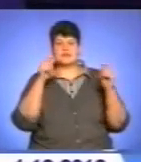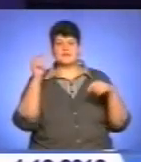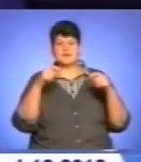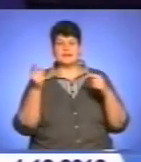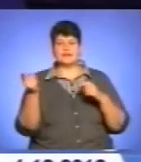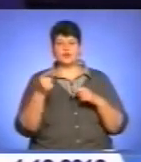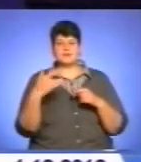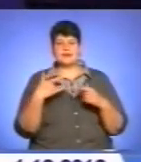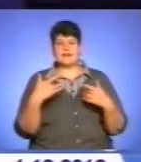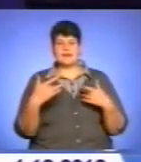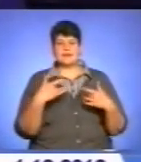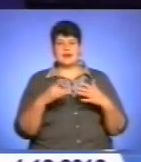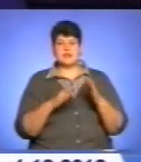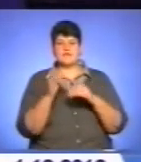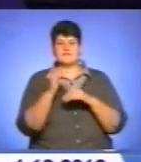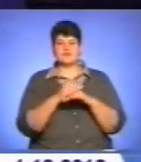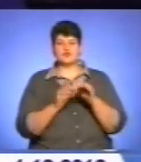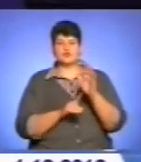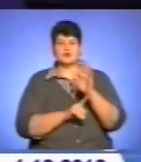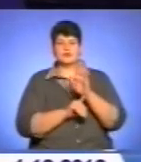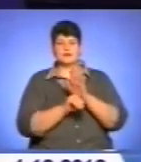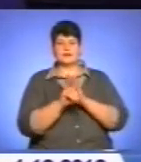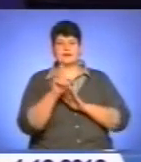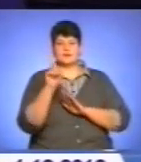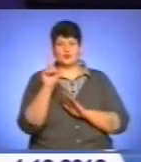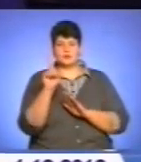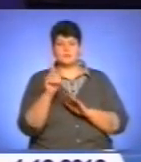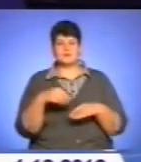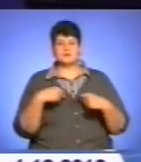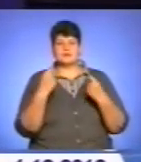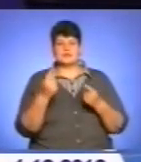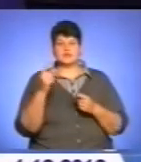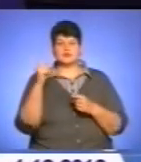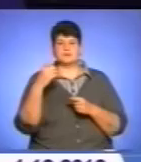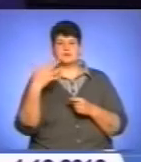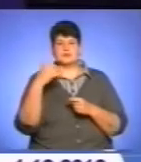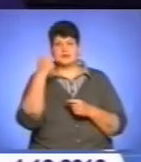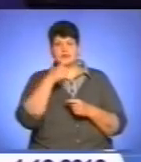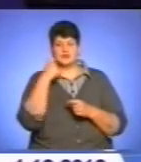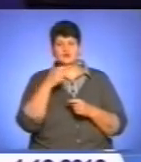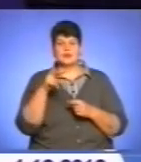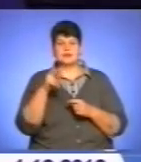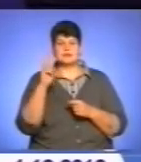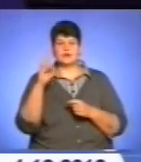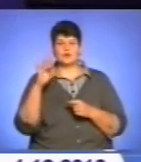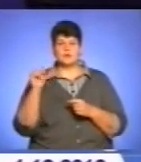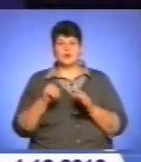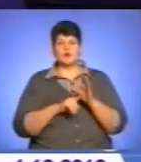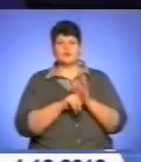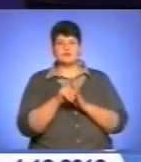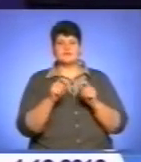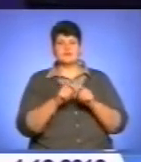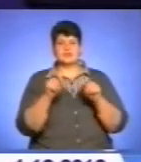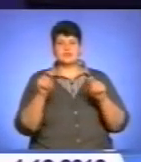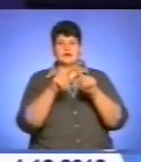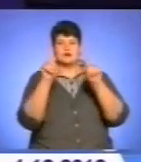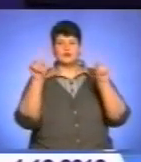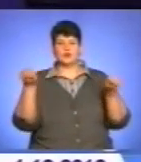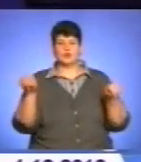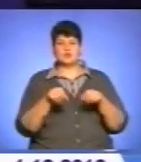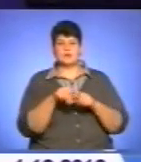театральні вечори. Дебют», присвячений 125-річчю Леся Курбаса. Почався фестиваль відкриттям меморіальної дошки Михайлу